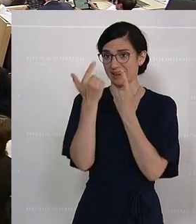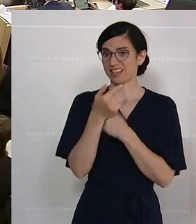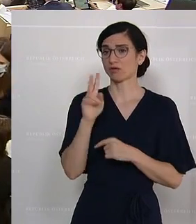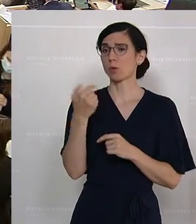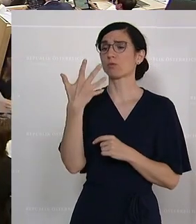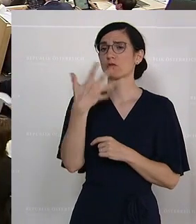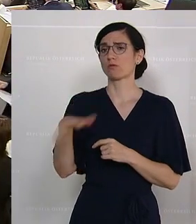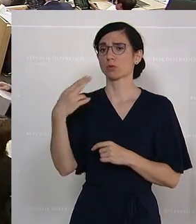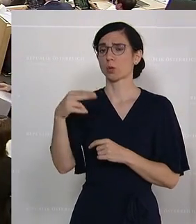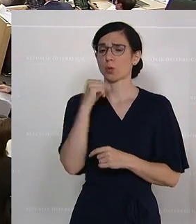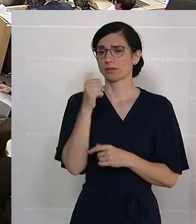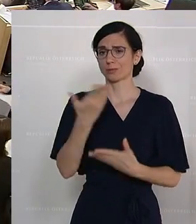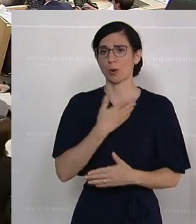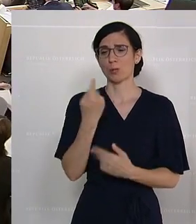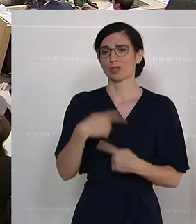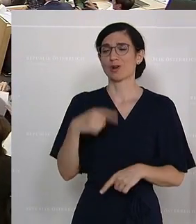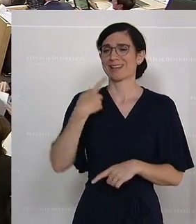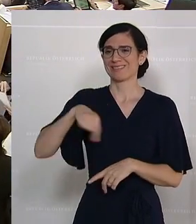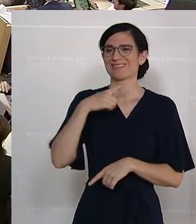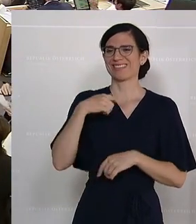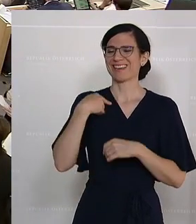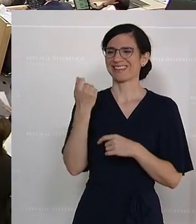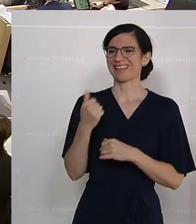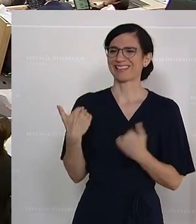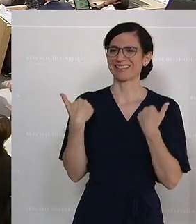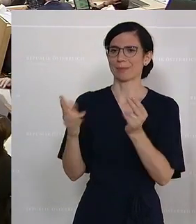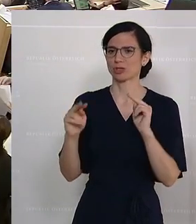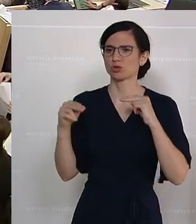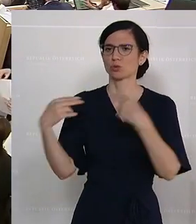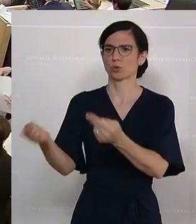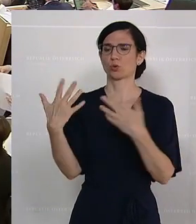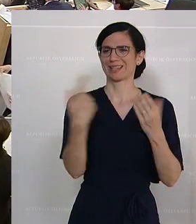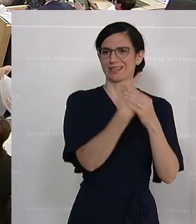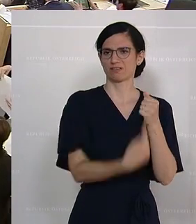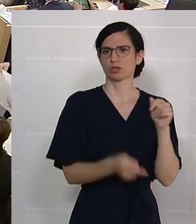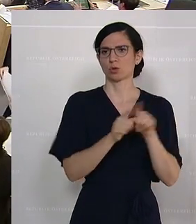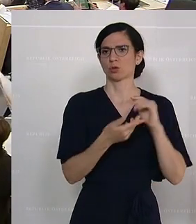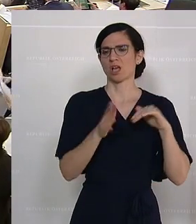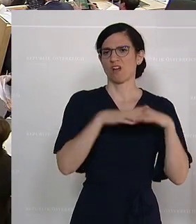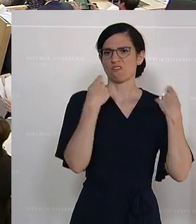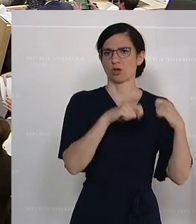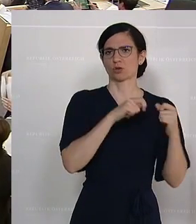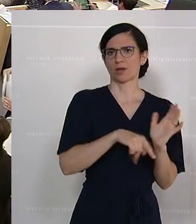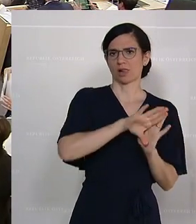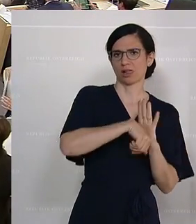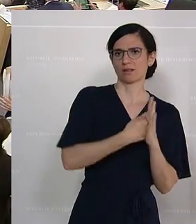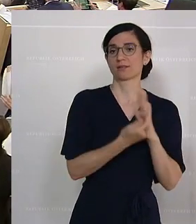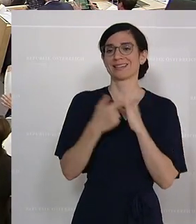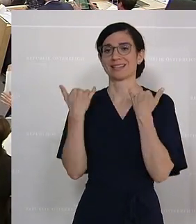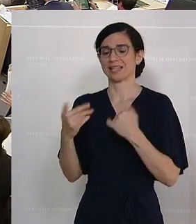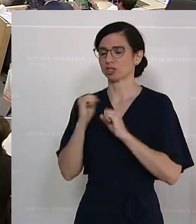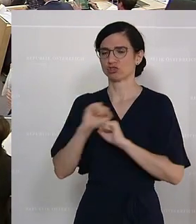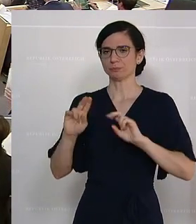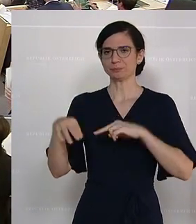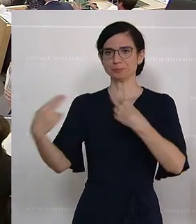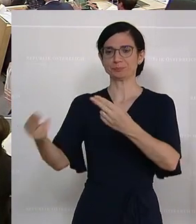euro nicht bekommen soll wir geben das geld den menschen zurück was ihnen die inflation und die teuerung weg genommen haben und sie brauchen das auf raschen